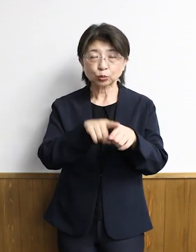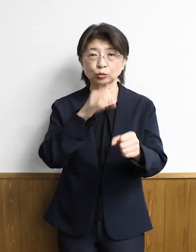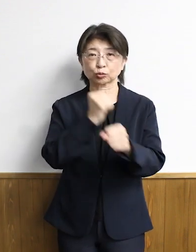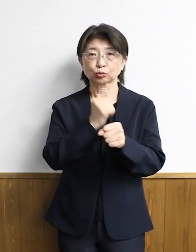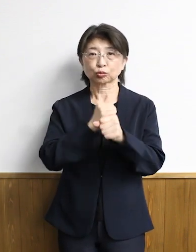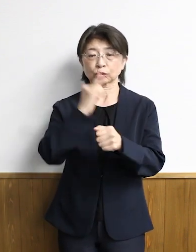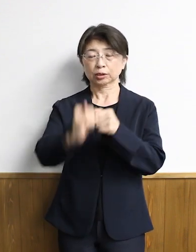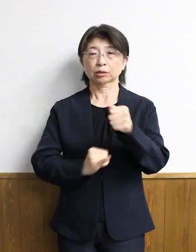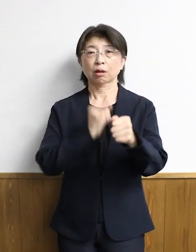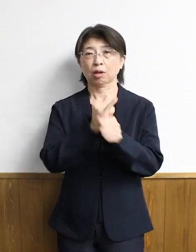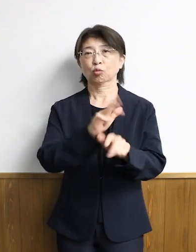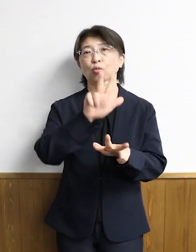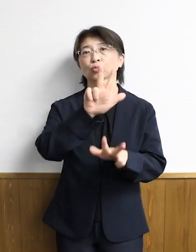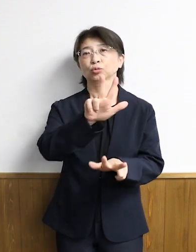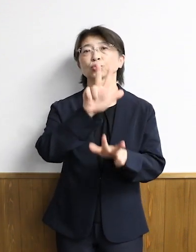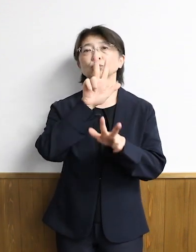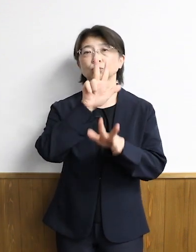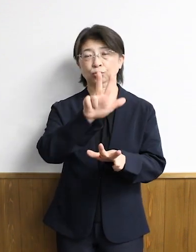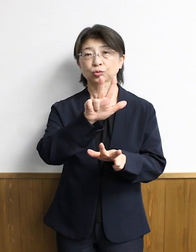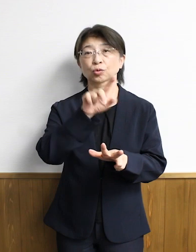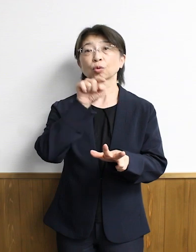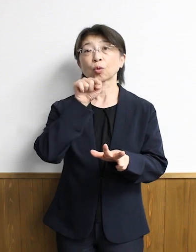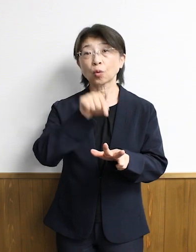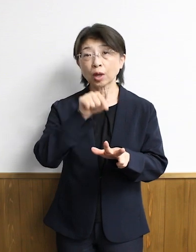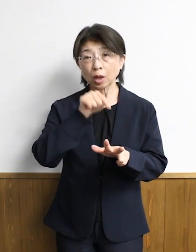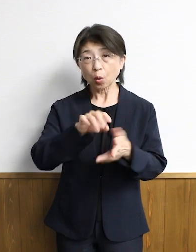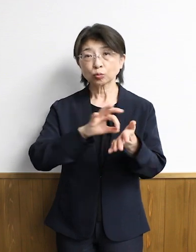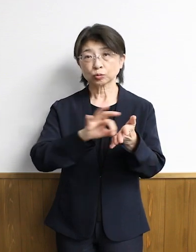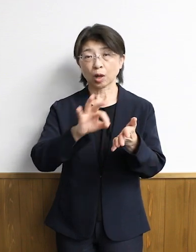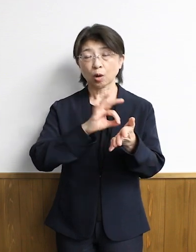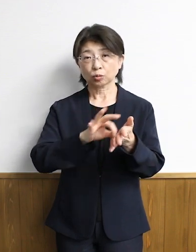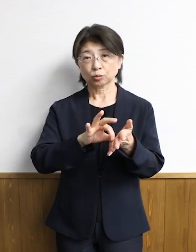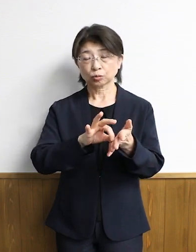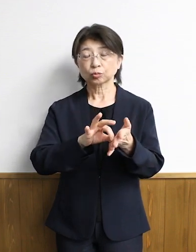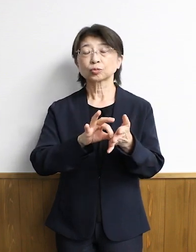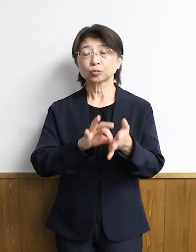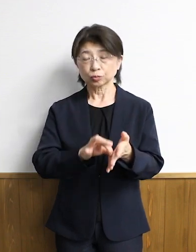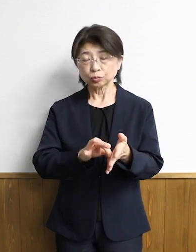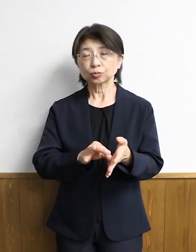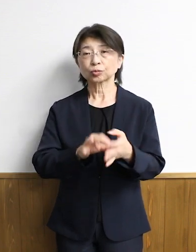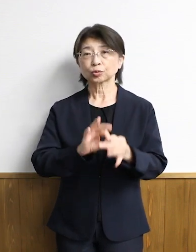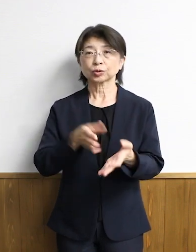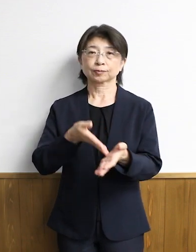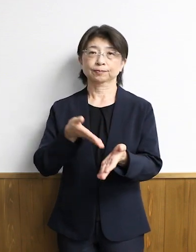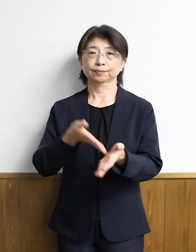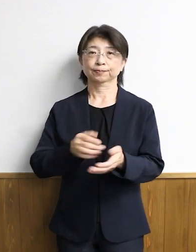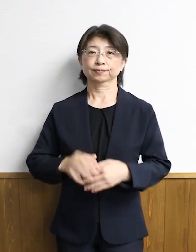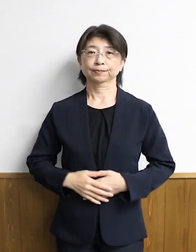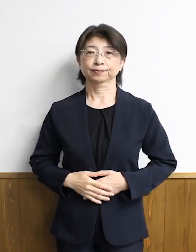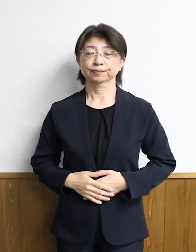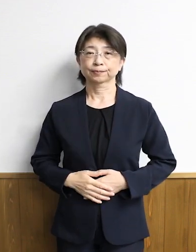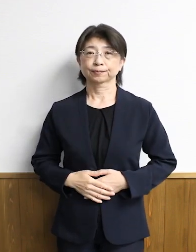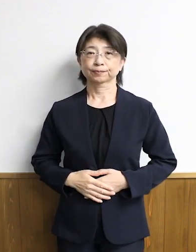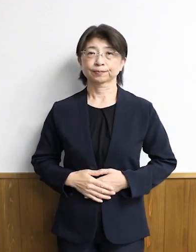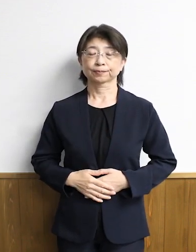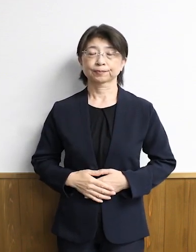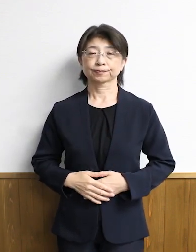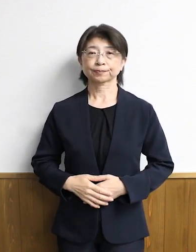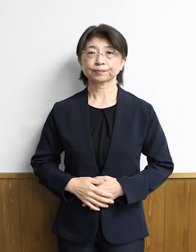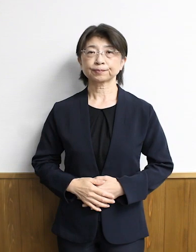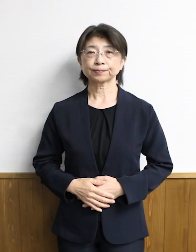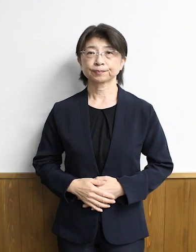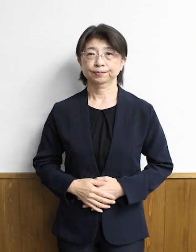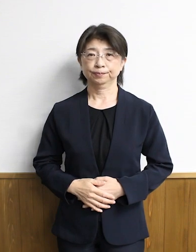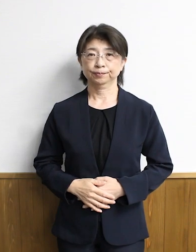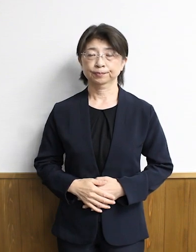ルール利子と中将の安心復活ネットの活用につきましてえご説明いたします資料の